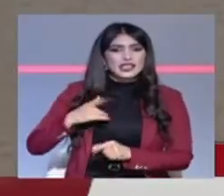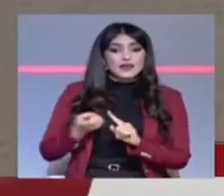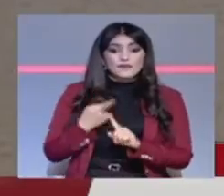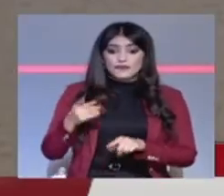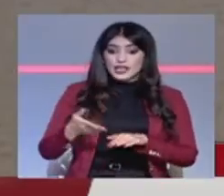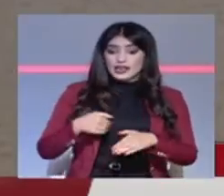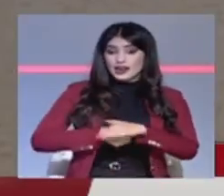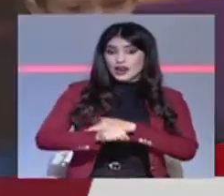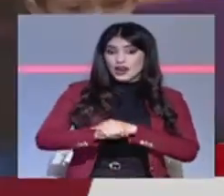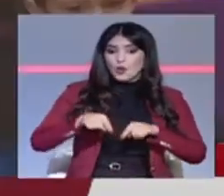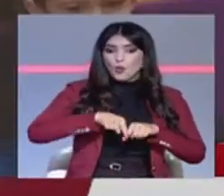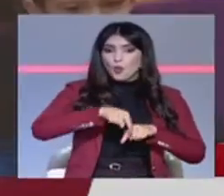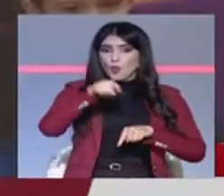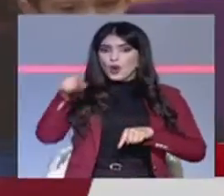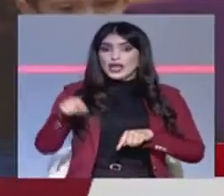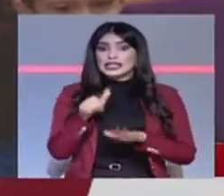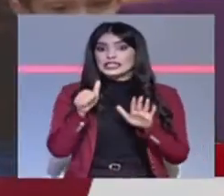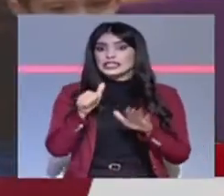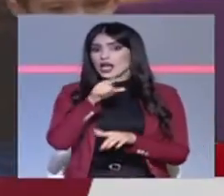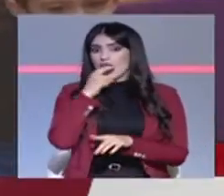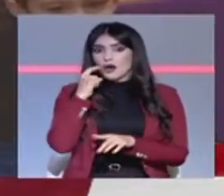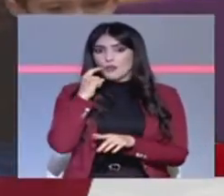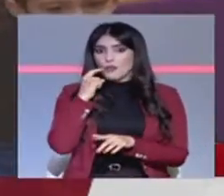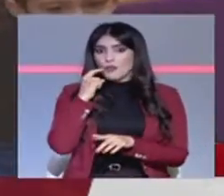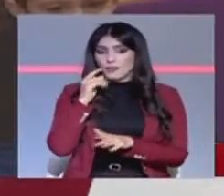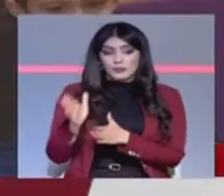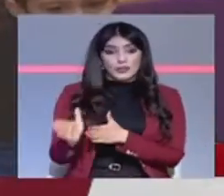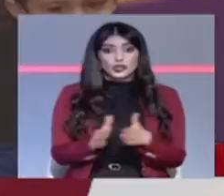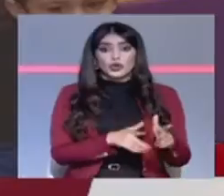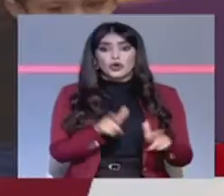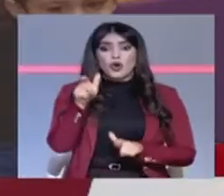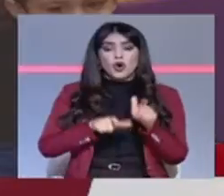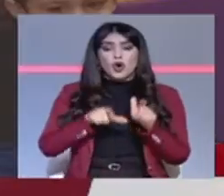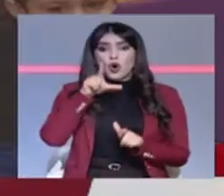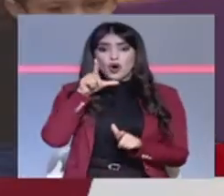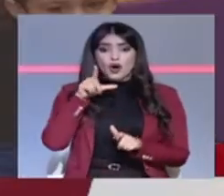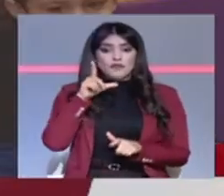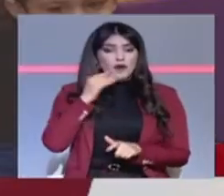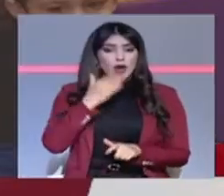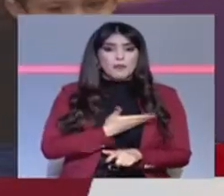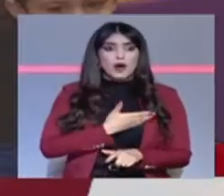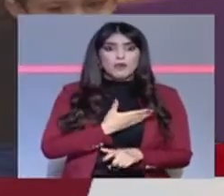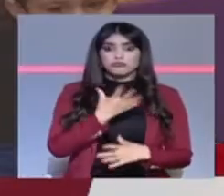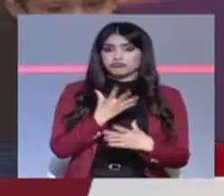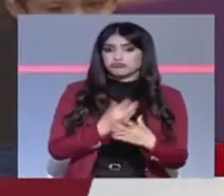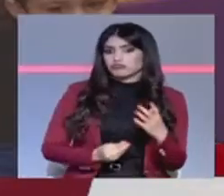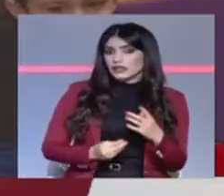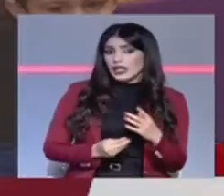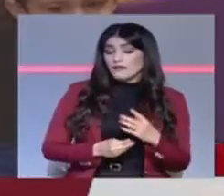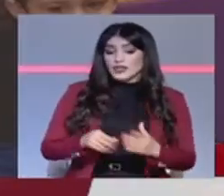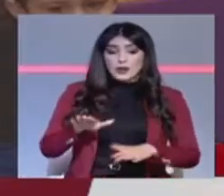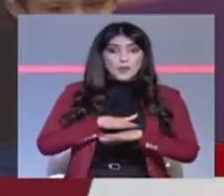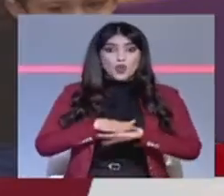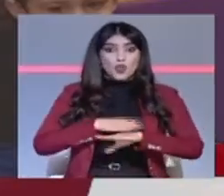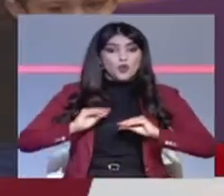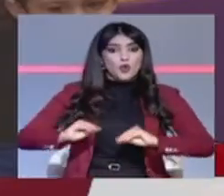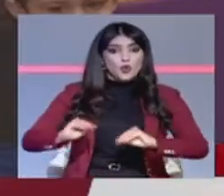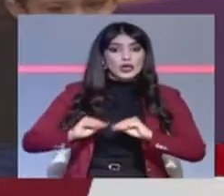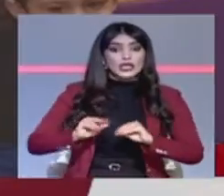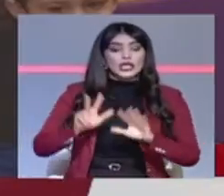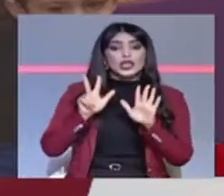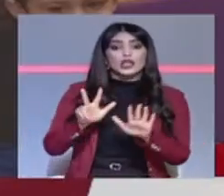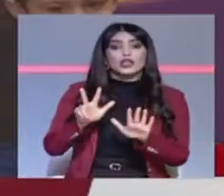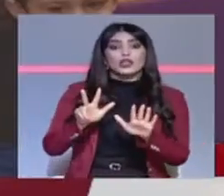فتره الطفوله المبكره النساء ينقطعوا عن رضاعه طبيعيه حصريا في مجال التربيه عندنا اربعين